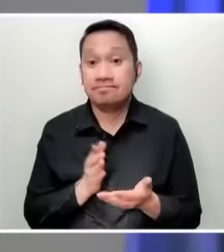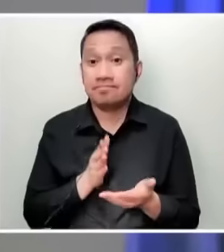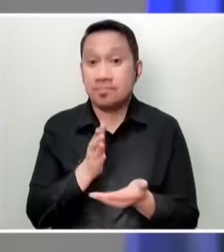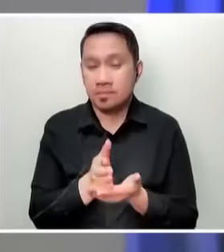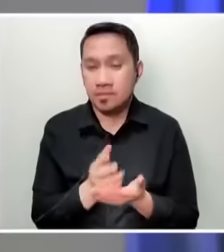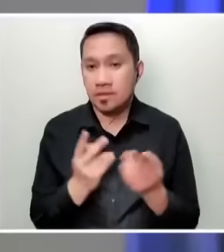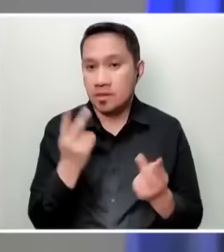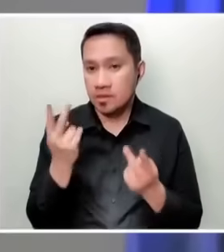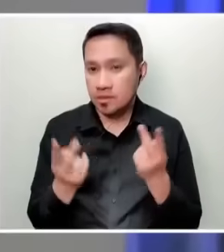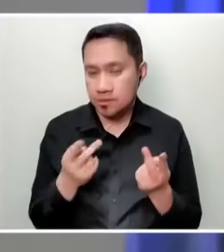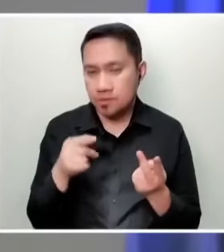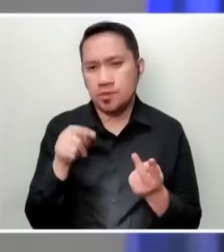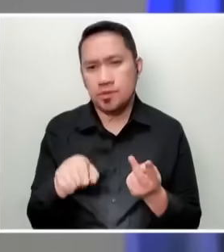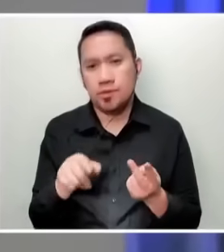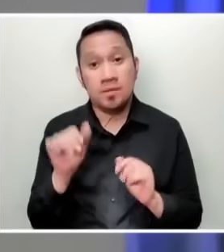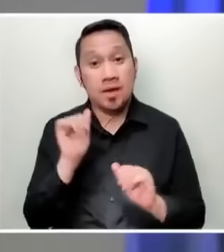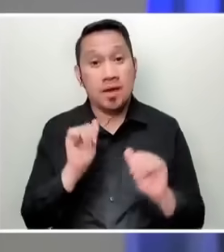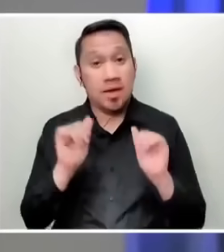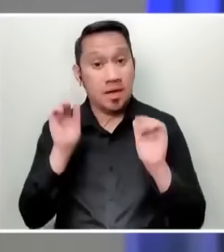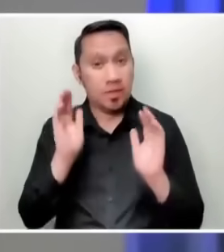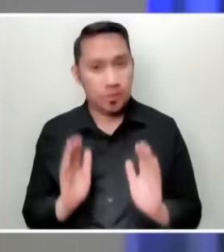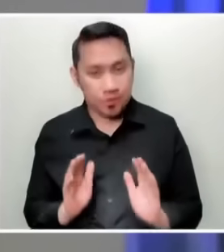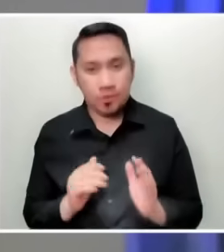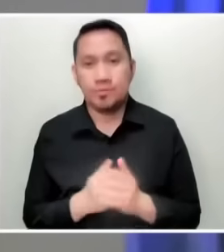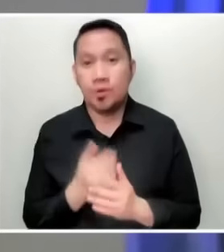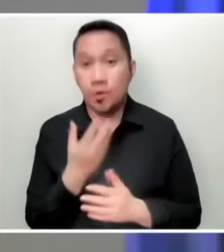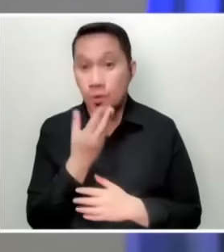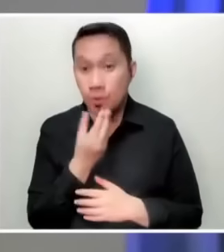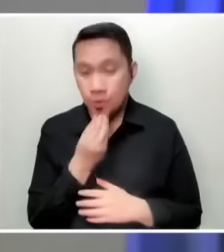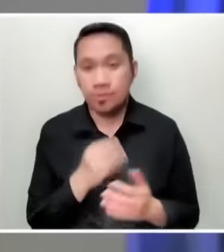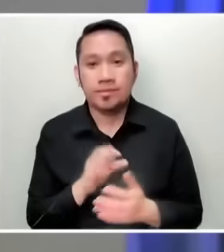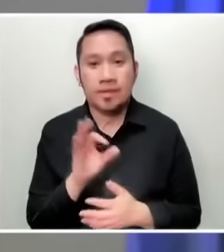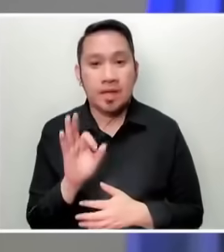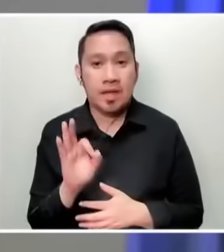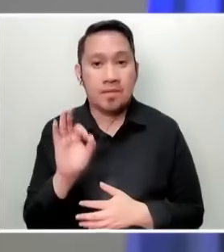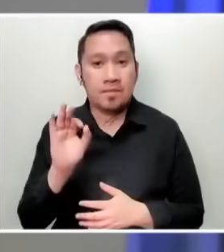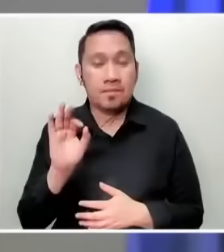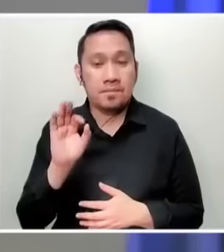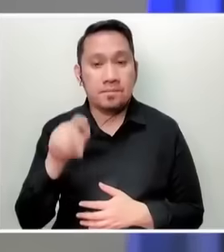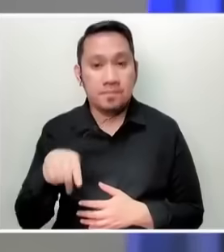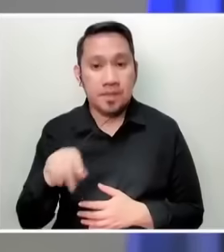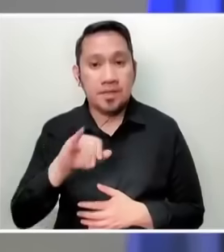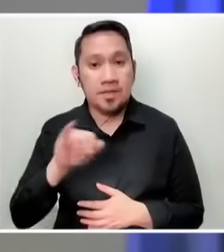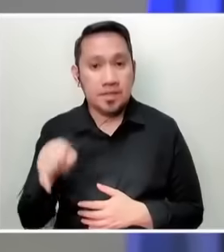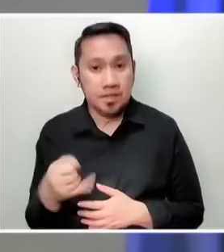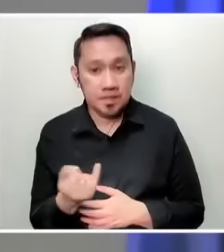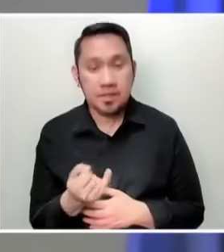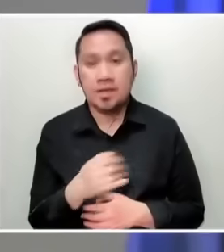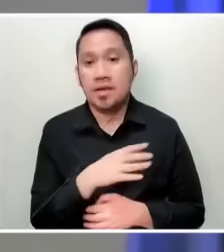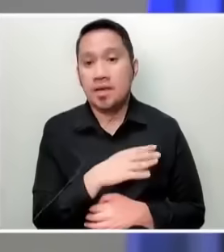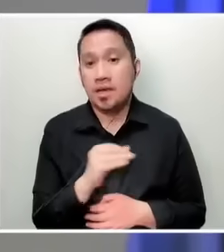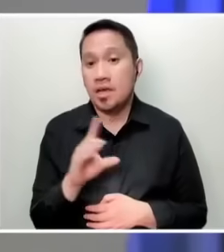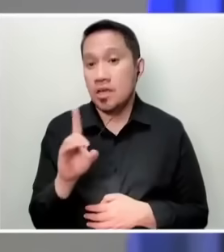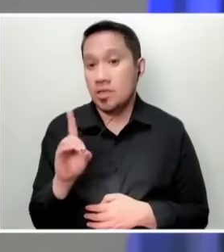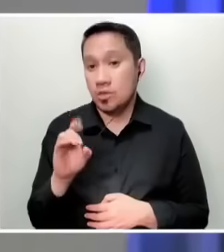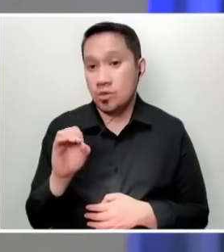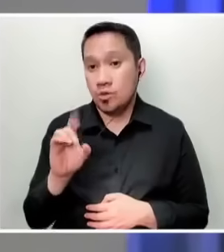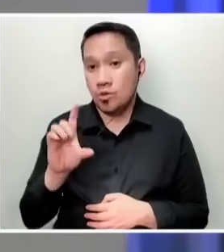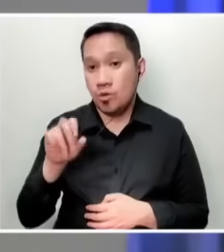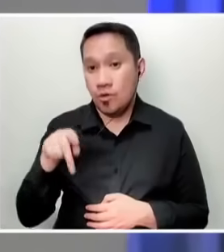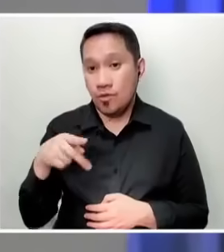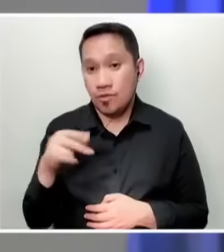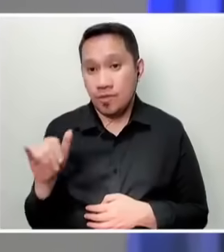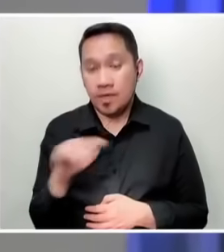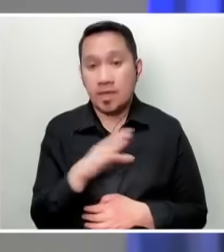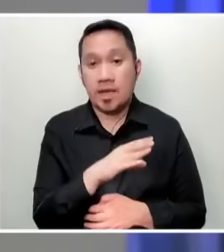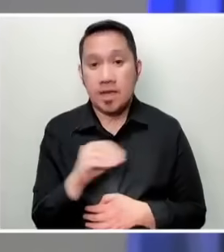mga iniidolong artista, gaya na lamang ni The King Fernando Po Jr., hari na komedya na si Dolphy, at maging si Rico